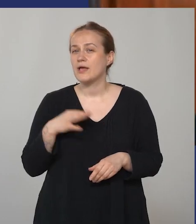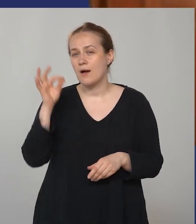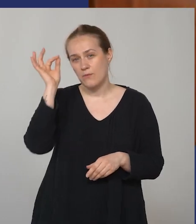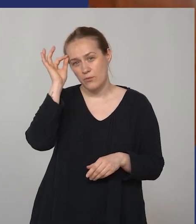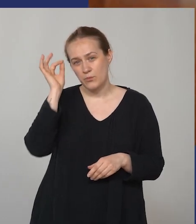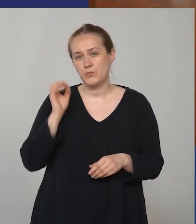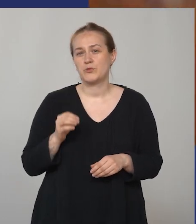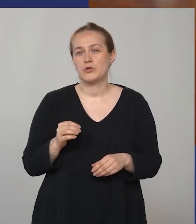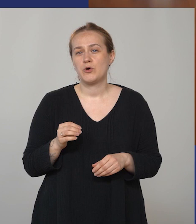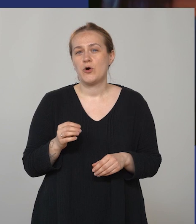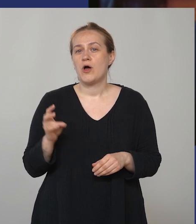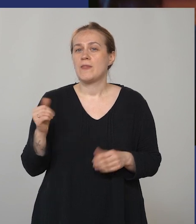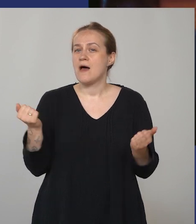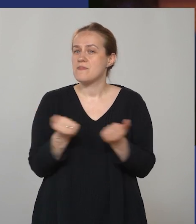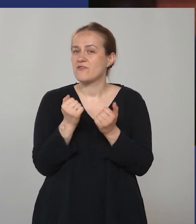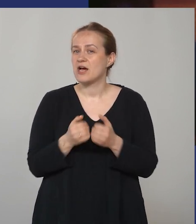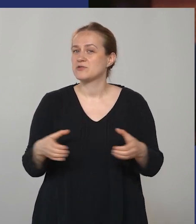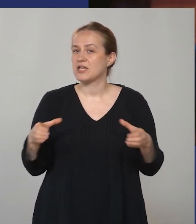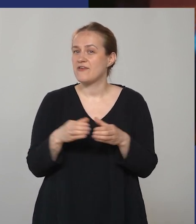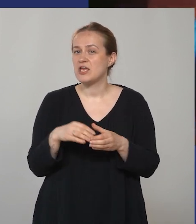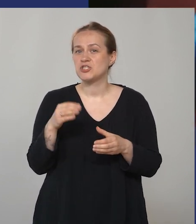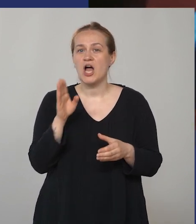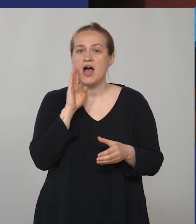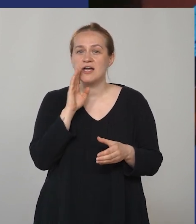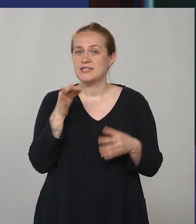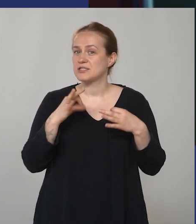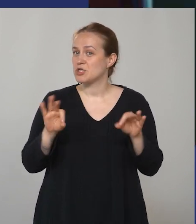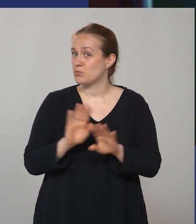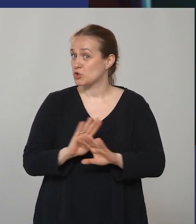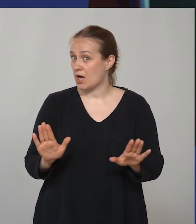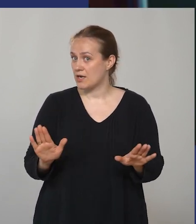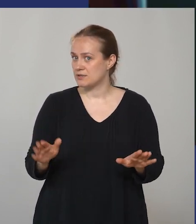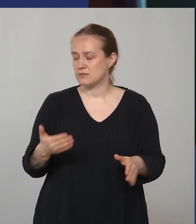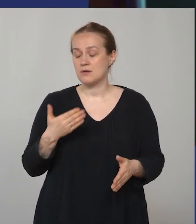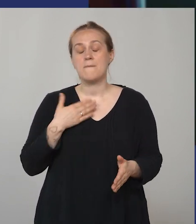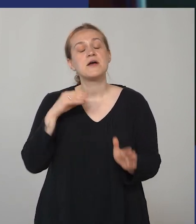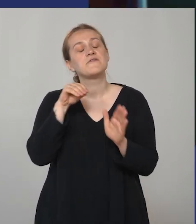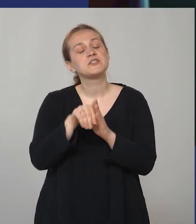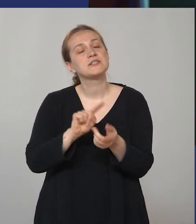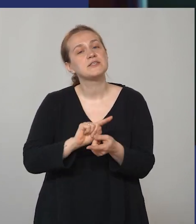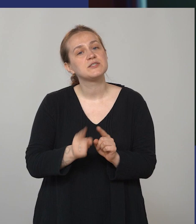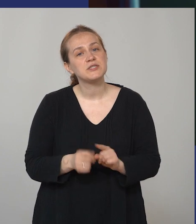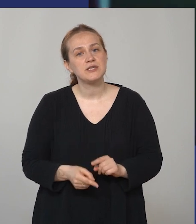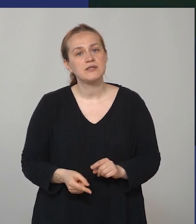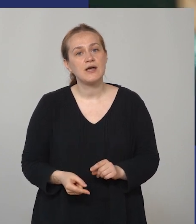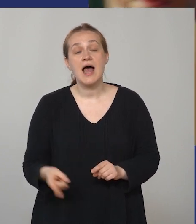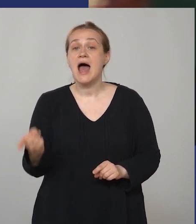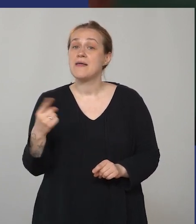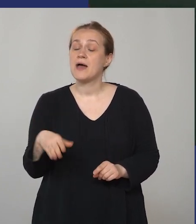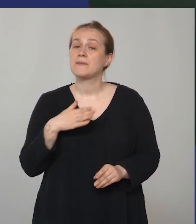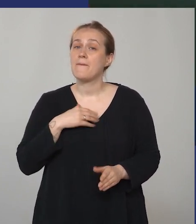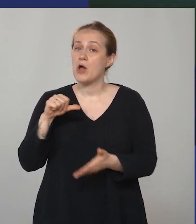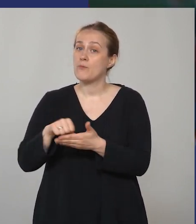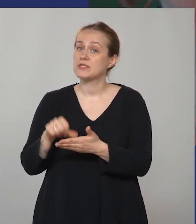Насколько я знаю, на Новгородской вече лица женского пола не допускались. Мы внесли изменения. Ну, тогда мое присутствие